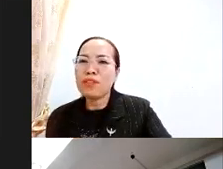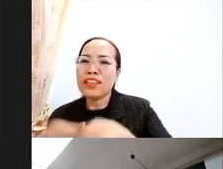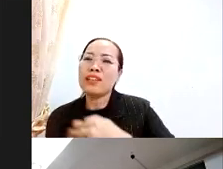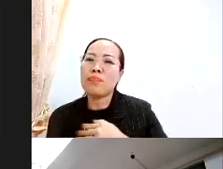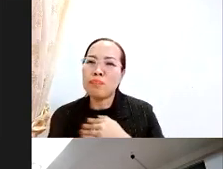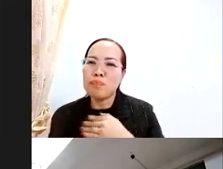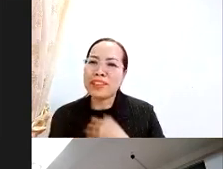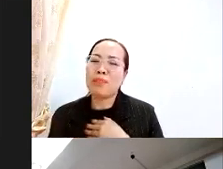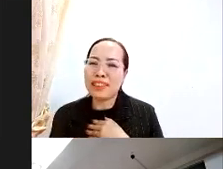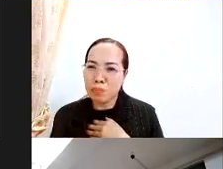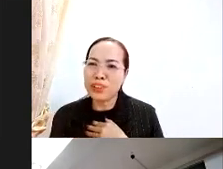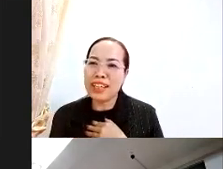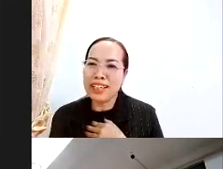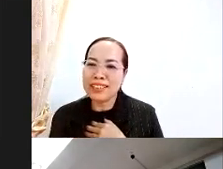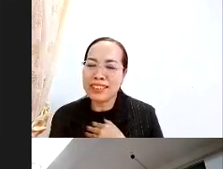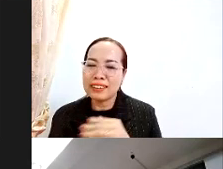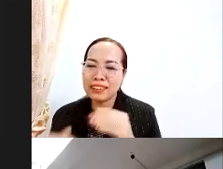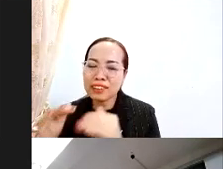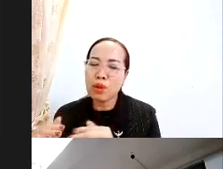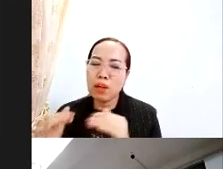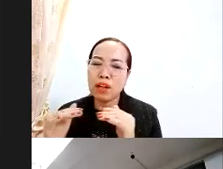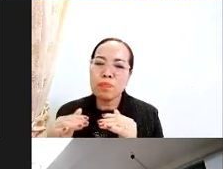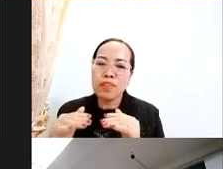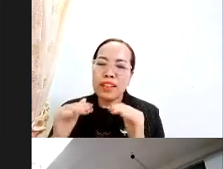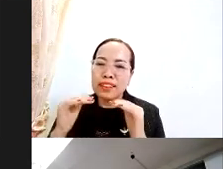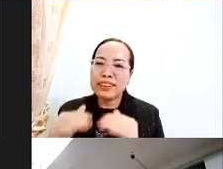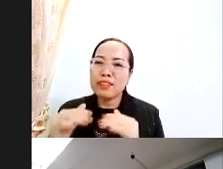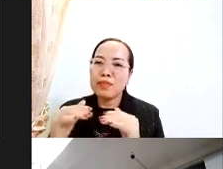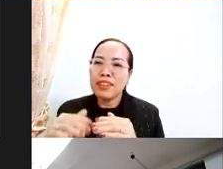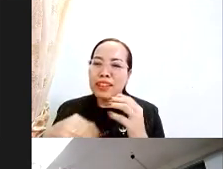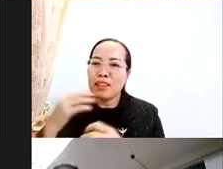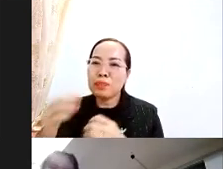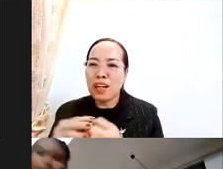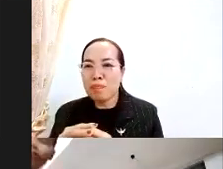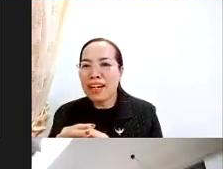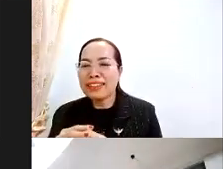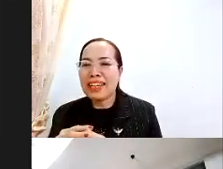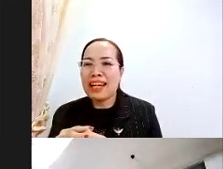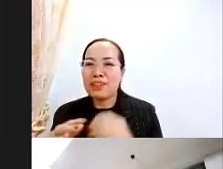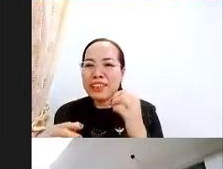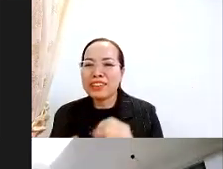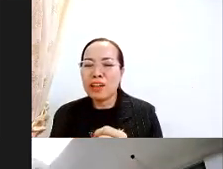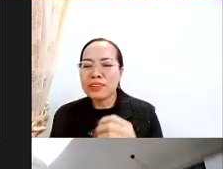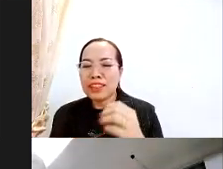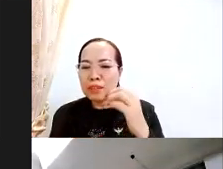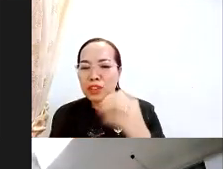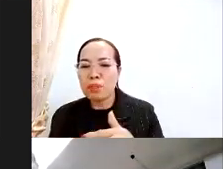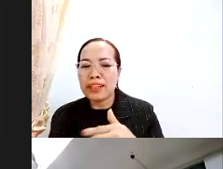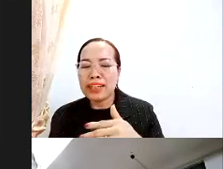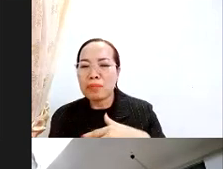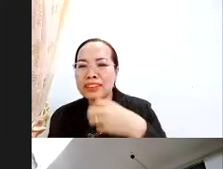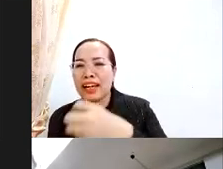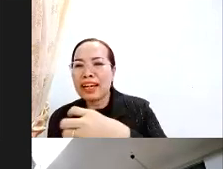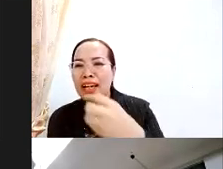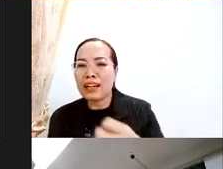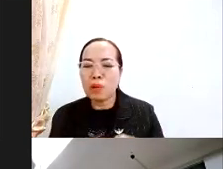mộc phong dương đường mạch đường ban từ môn kể chả chẳng xôm ơi dương riệp chăm phan ca đội nhiên chăm chăng riệp chăm phan